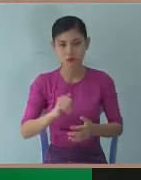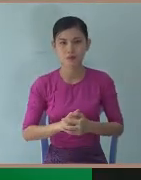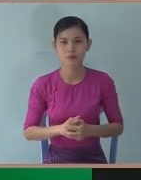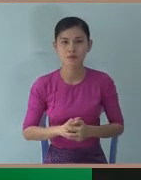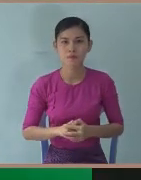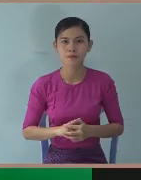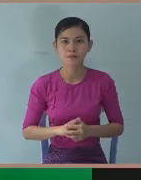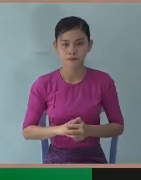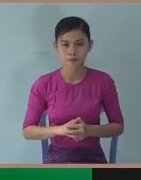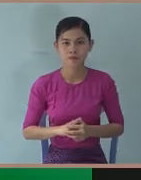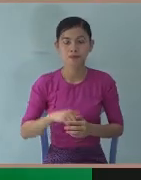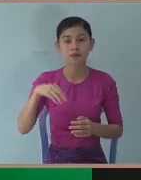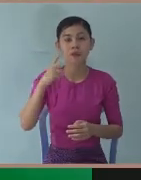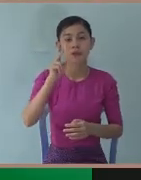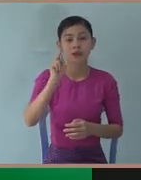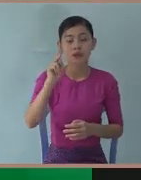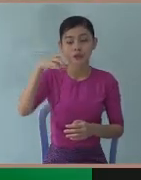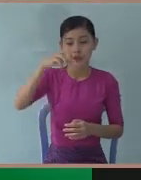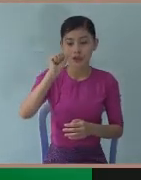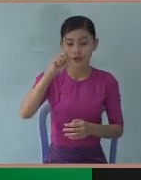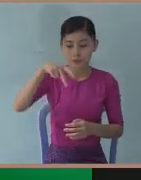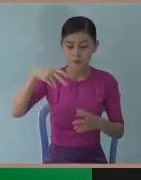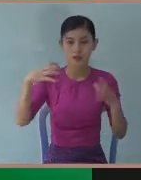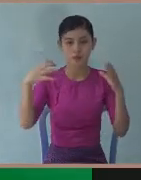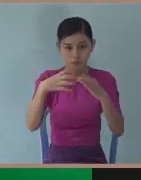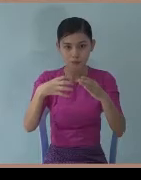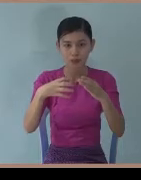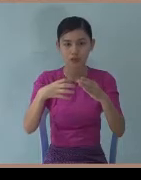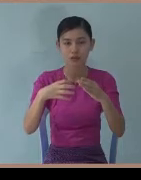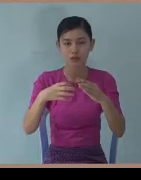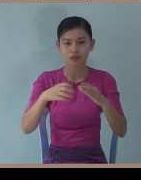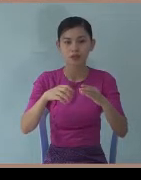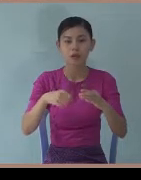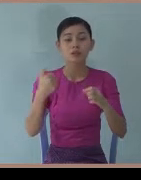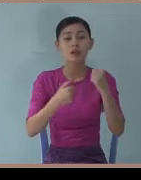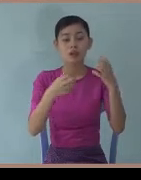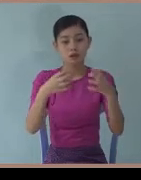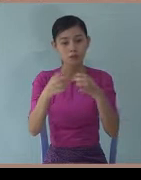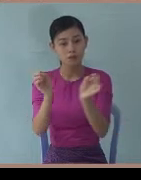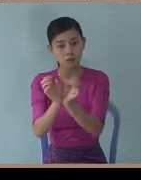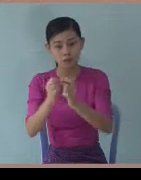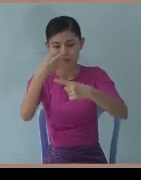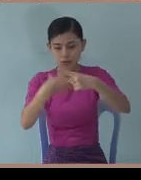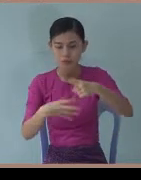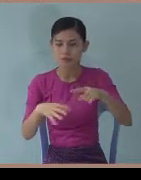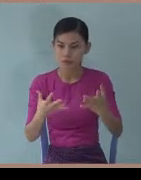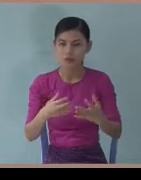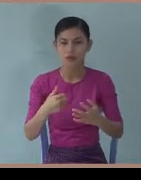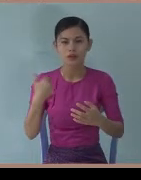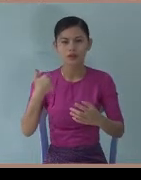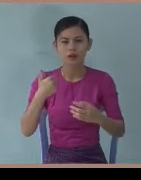ထပ် KSDP ရဲ့တငူထူးခြားတာကဘာလဲဆိုတော့ KSDP ဟာပြည်သူတွေက